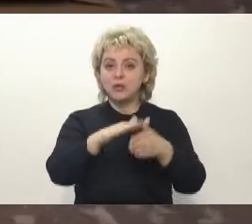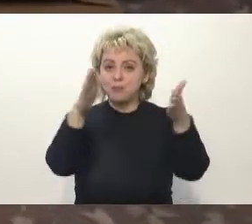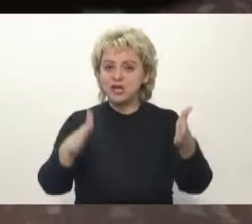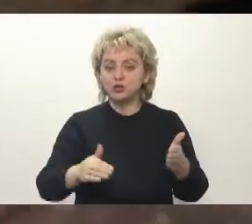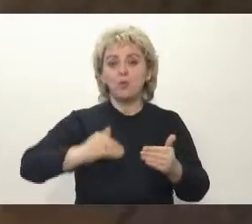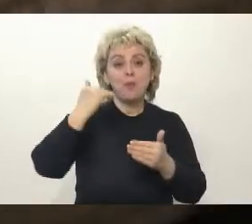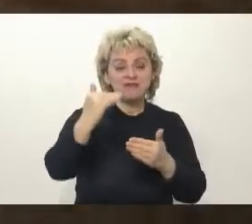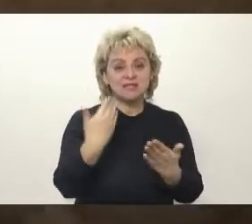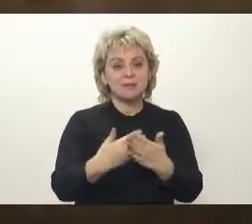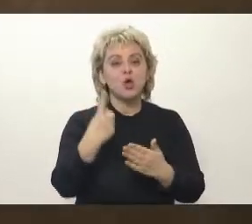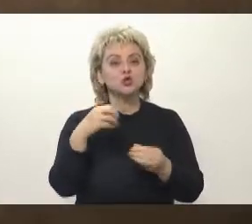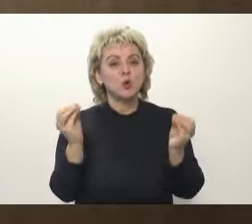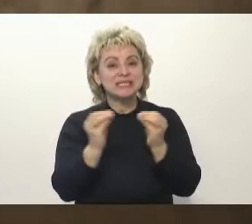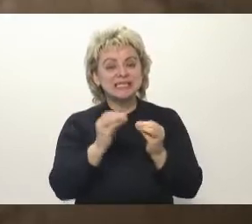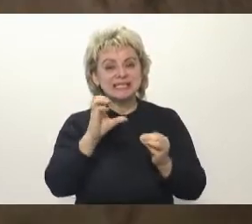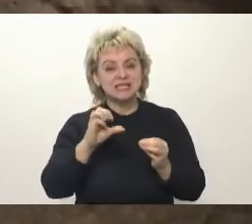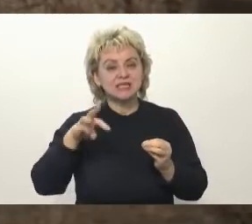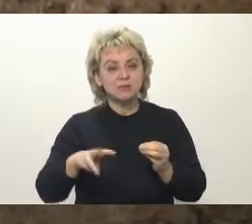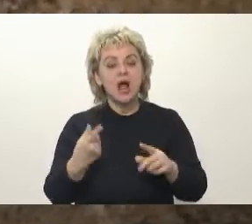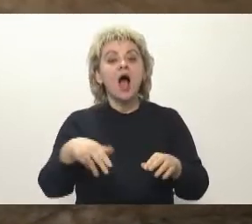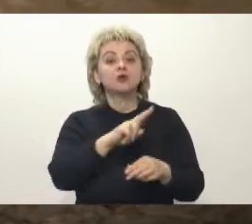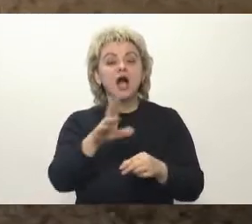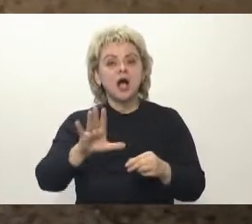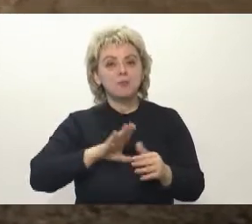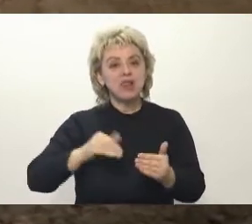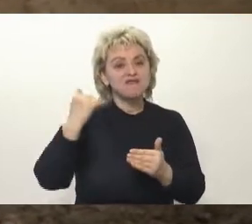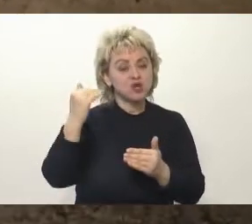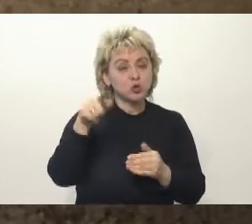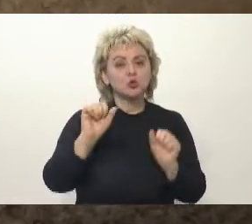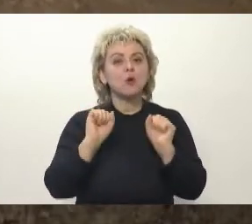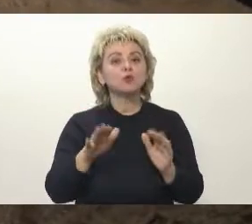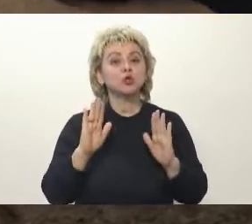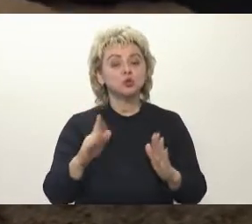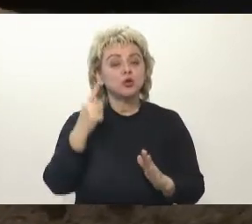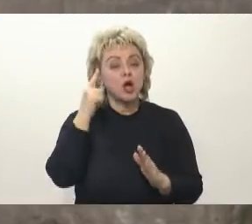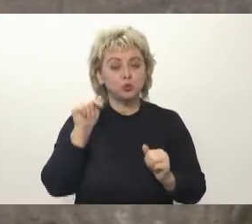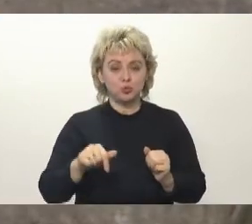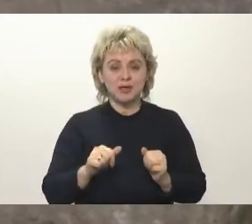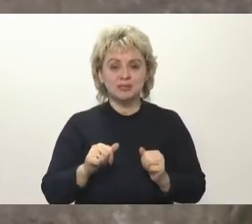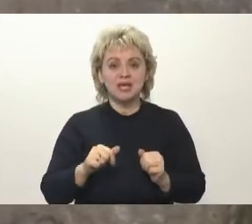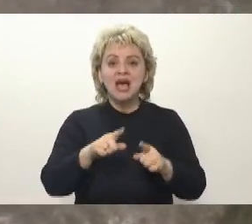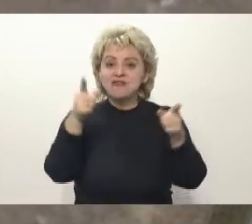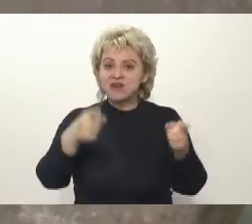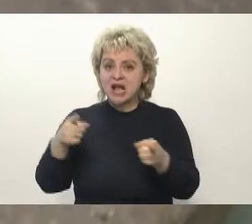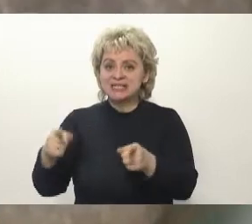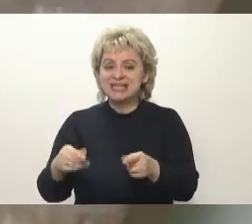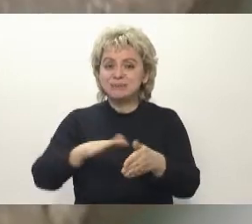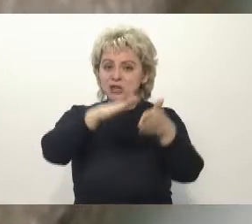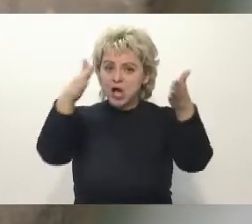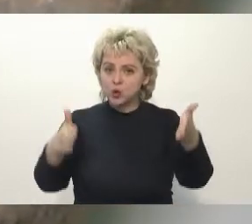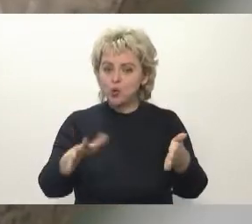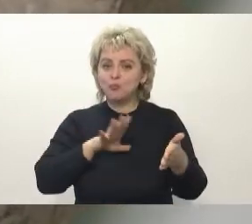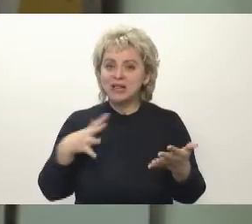по высоте примерно 110 сантиметров, а вот какая была верхушка, можно только предполагать. Фрагменты маковок надгробий